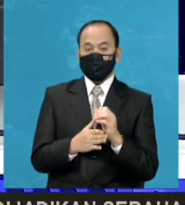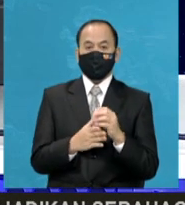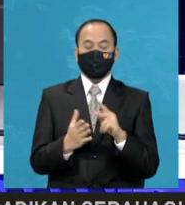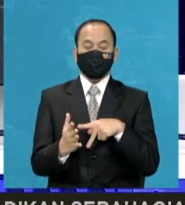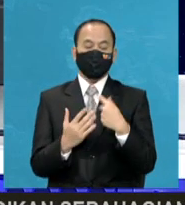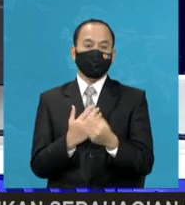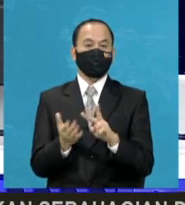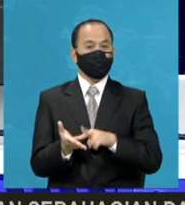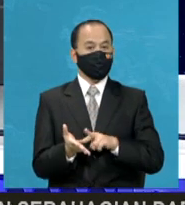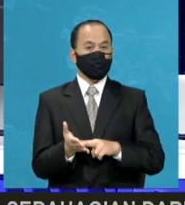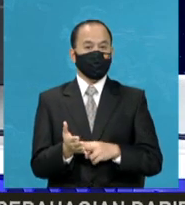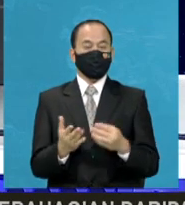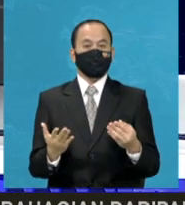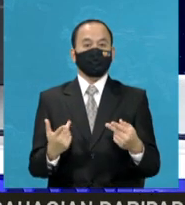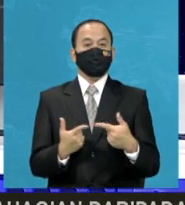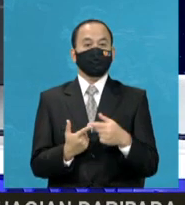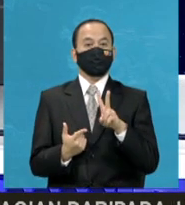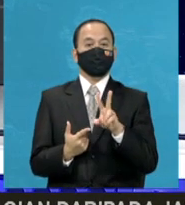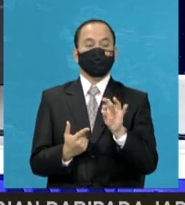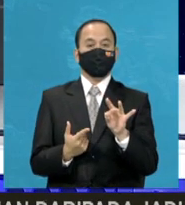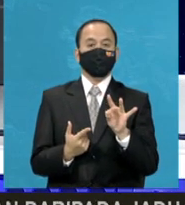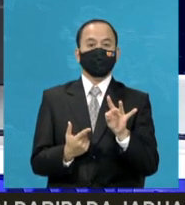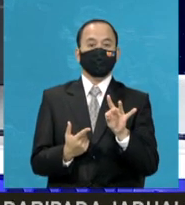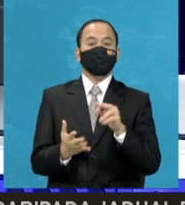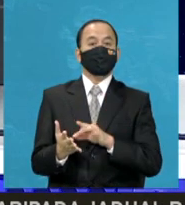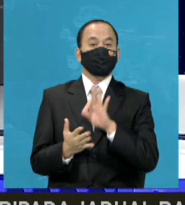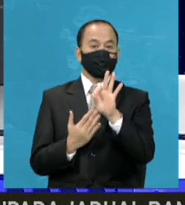kebangsaan sehingga 28 Feb 2012